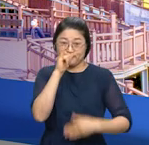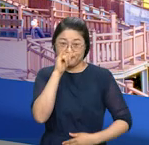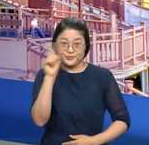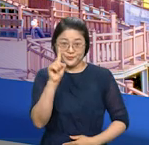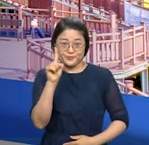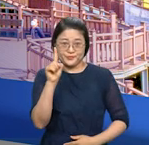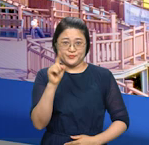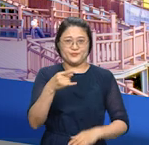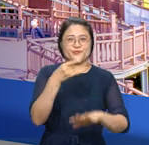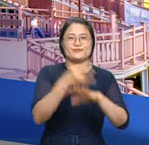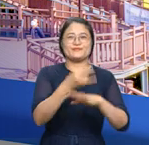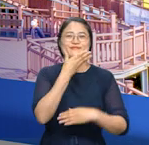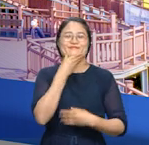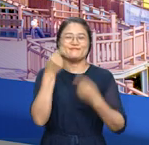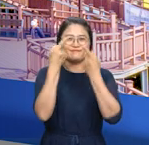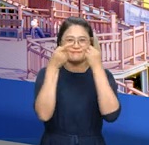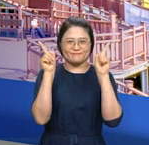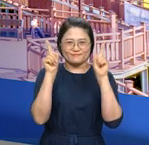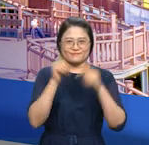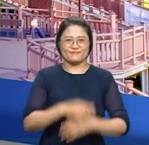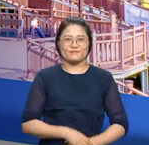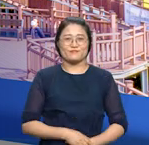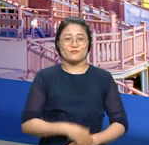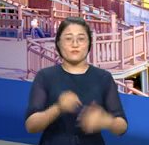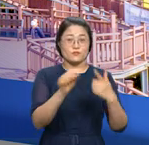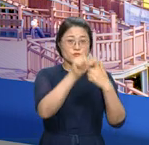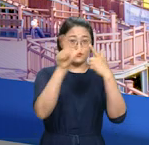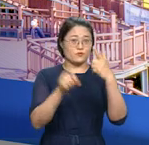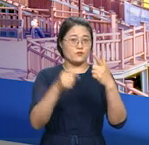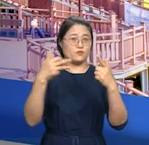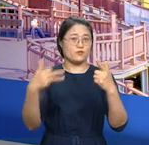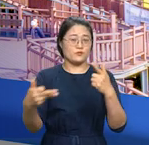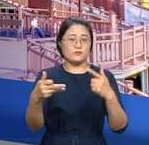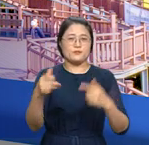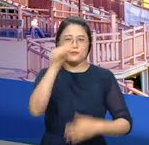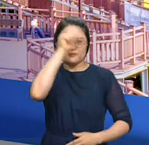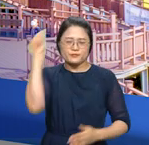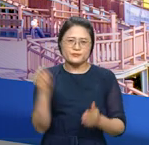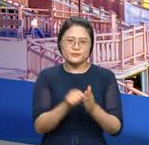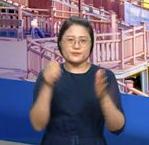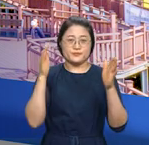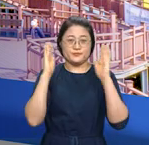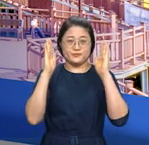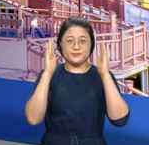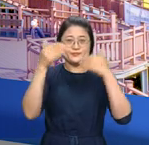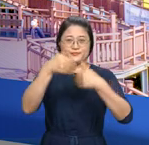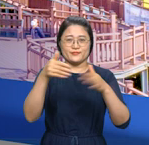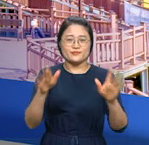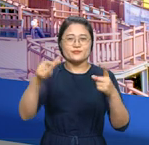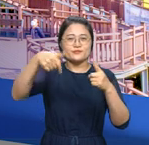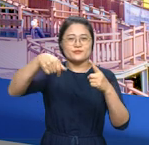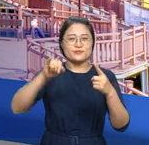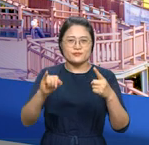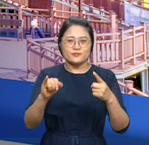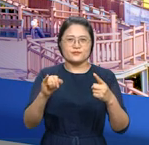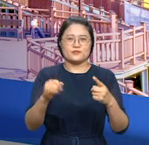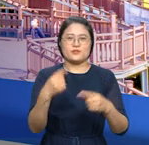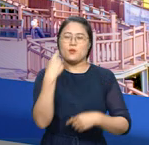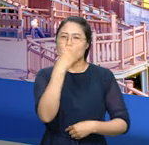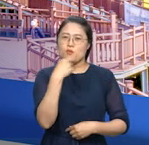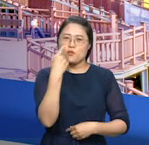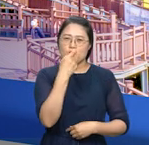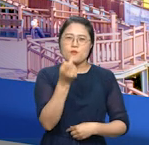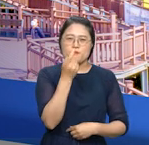있습니다. 바로 의왕복지대학인데요. 의왕시는 6월 18일 평생학습관에서 제1기